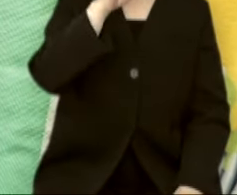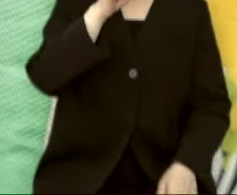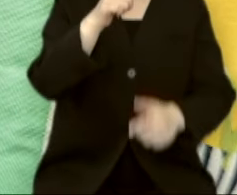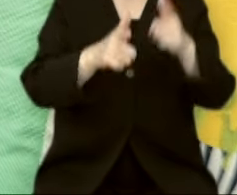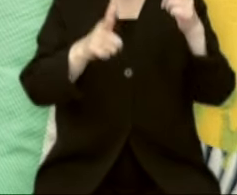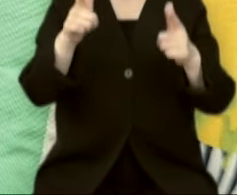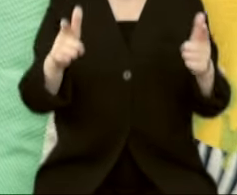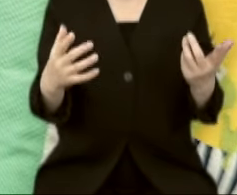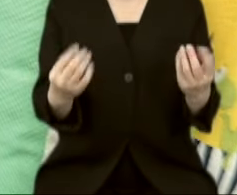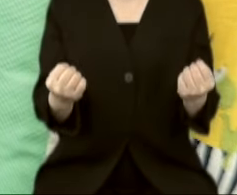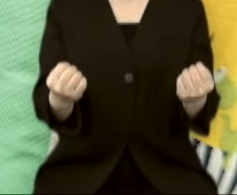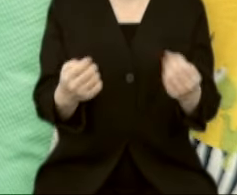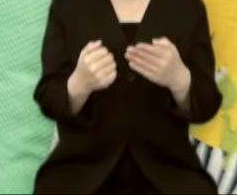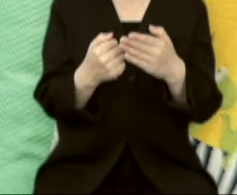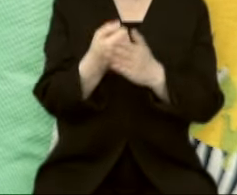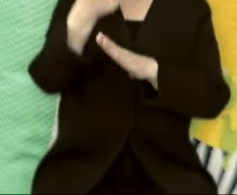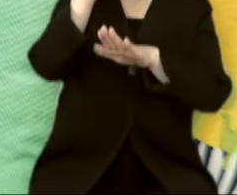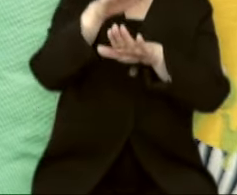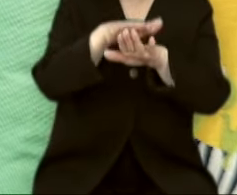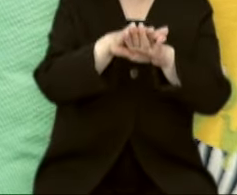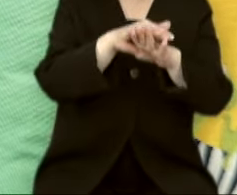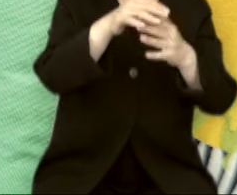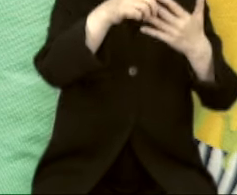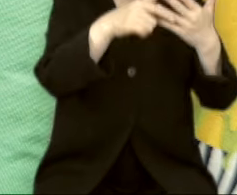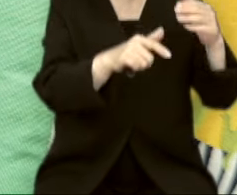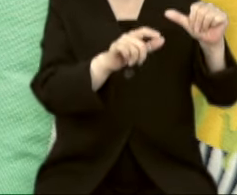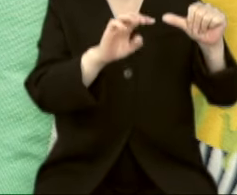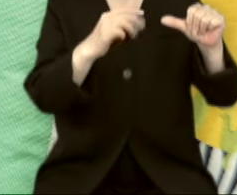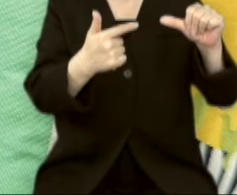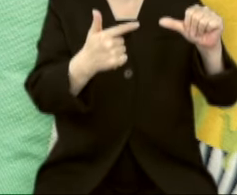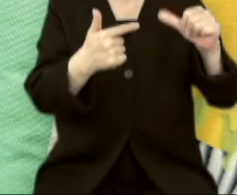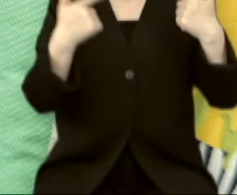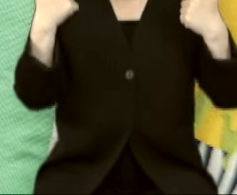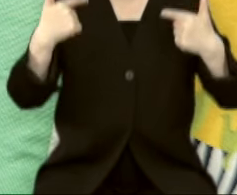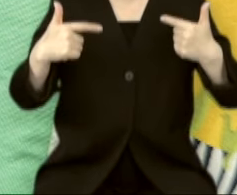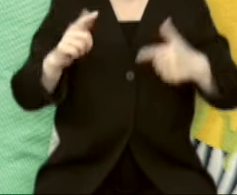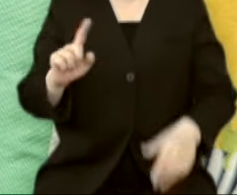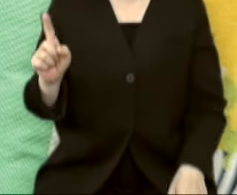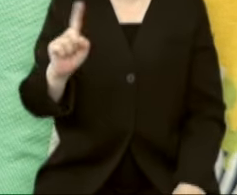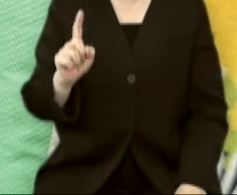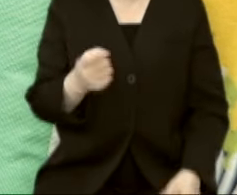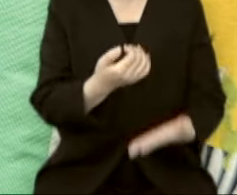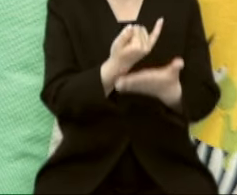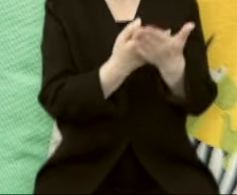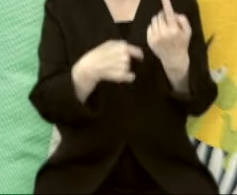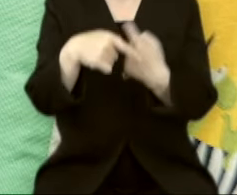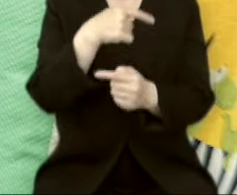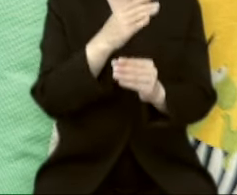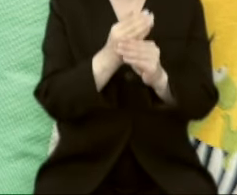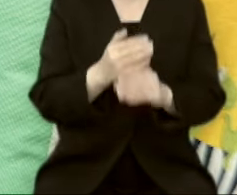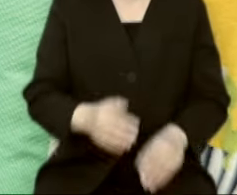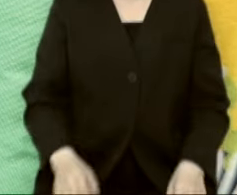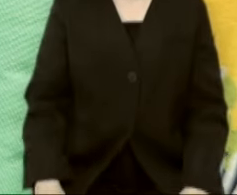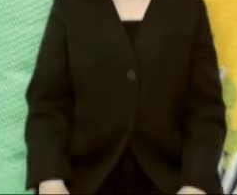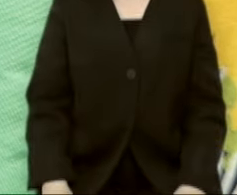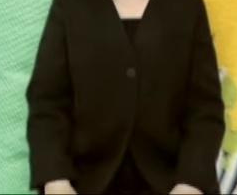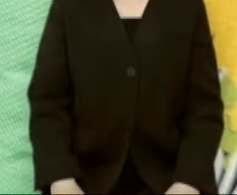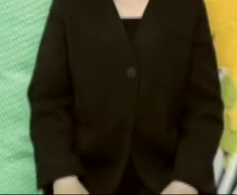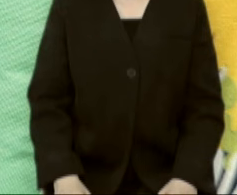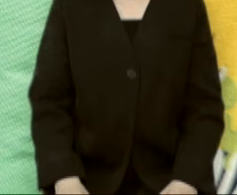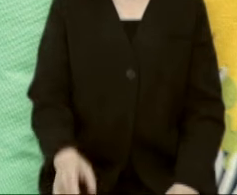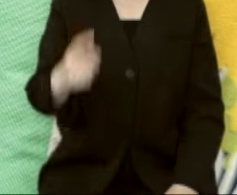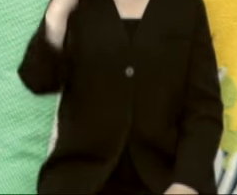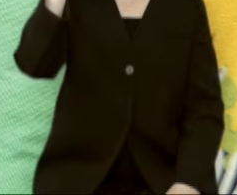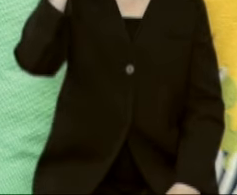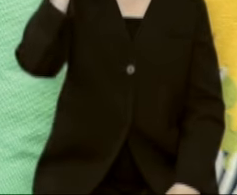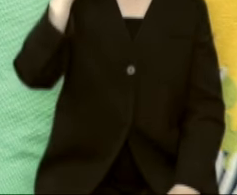언어가 다양하니까 네. 그래서 5번 예배 드리고 그 다음에 매일같이 저희가 타가소를 하고 있어요. 타가소를? 예, 왜냐하면